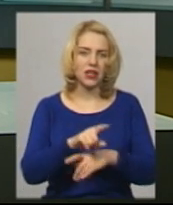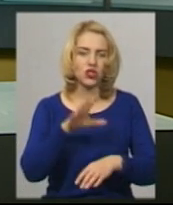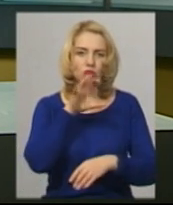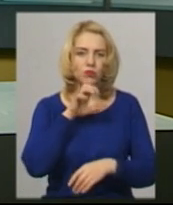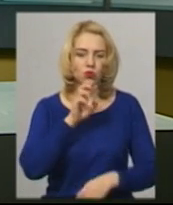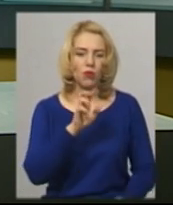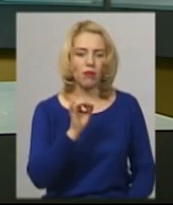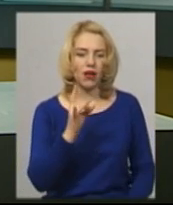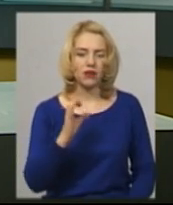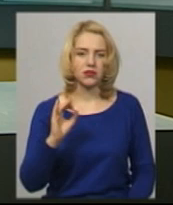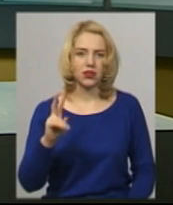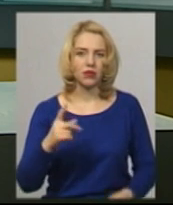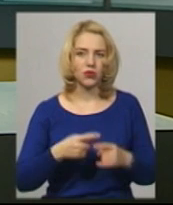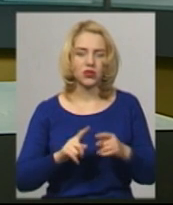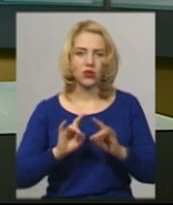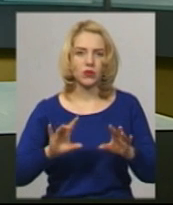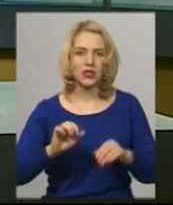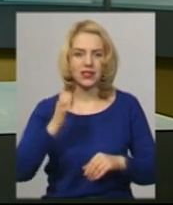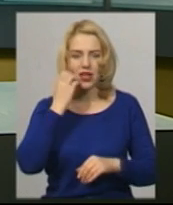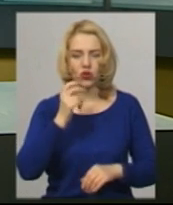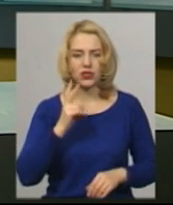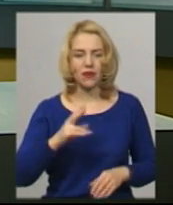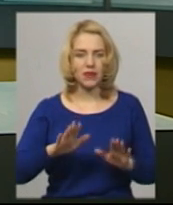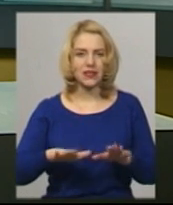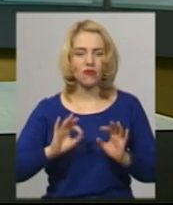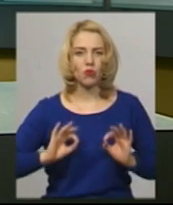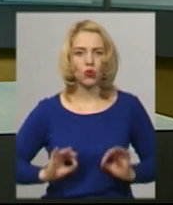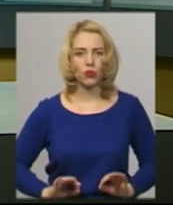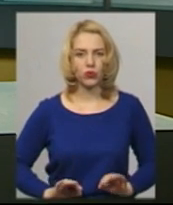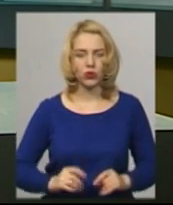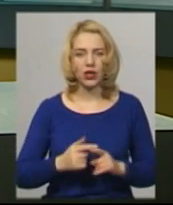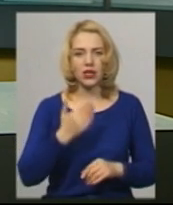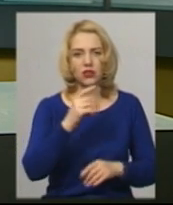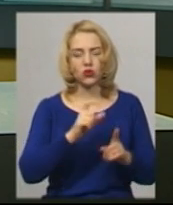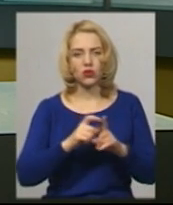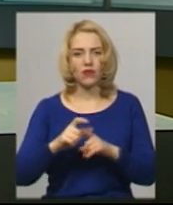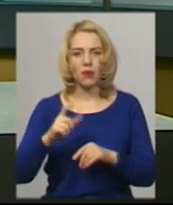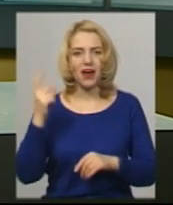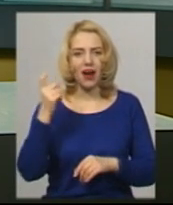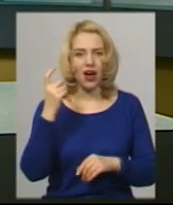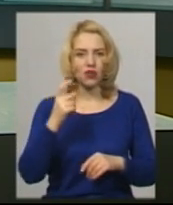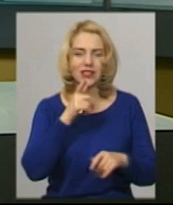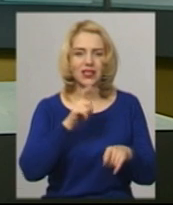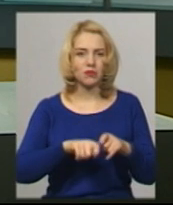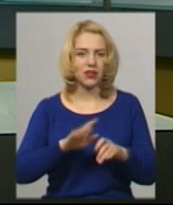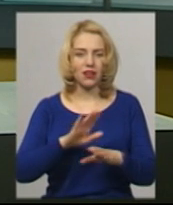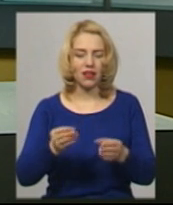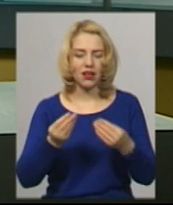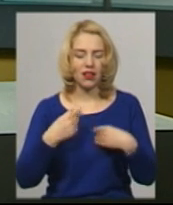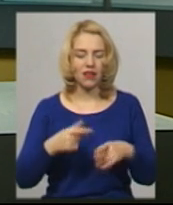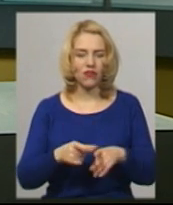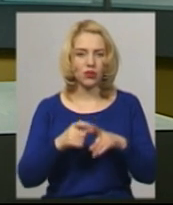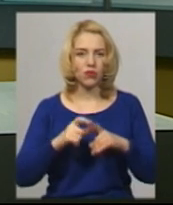керівник Старокостянтинівської місцевої прокуратури Василь Сліпець. За його словами, харківські експерти не дали відповіді на необхідні питання